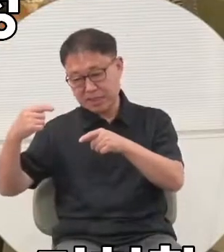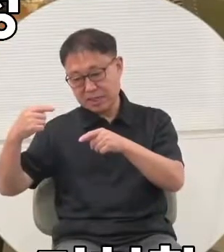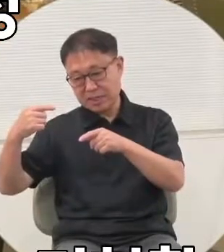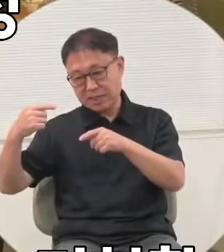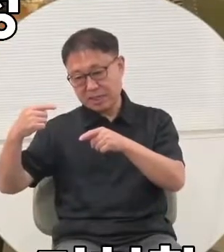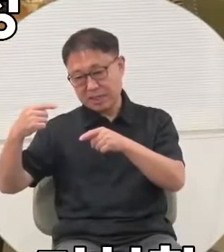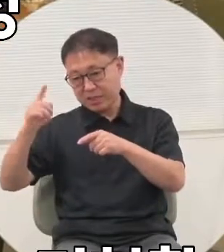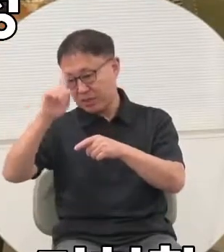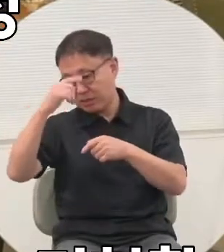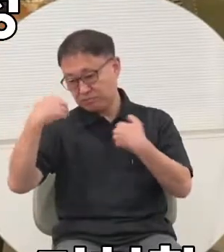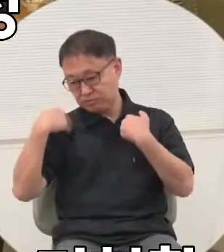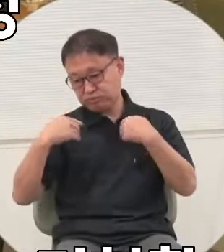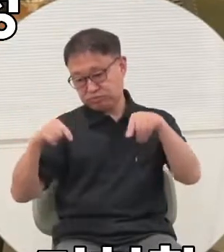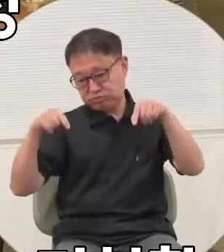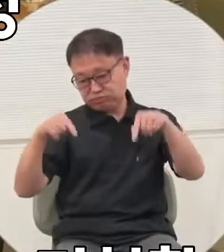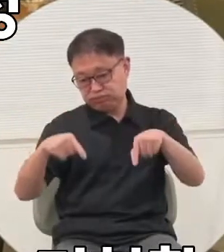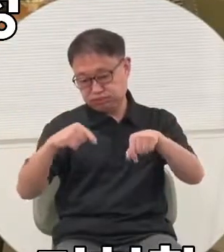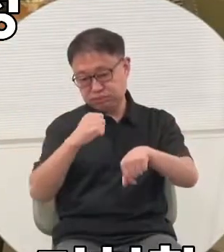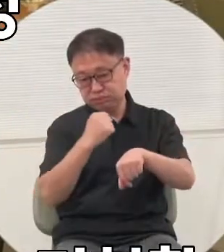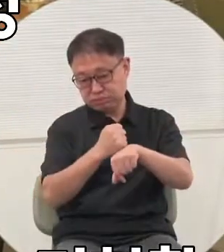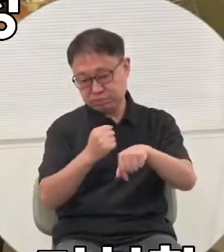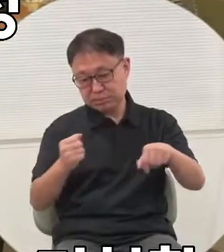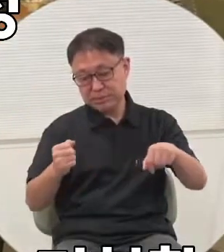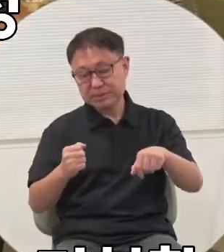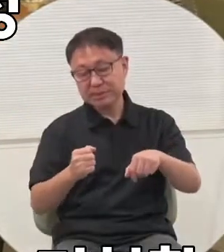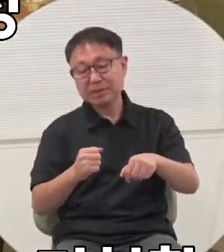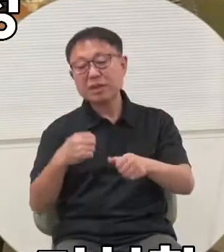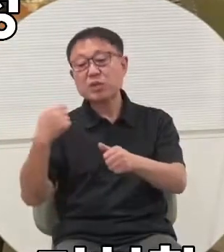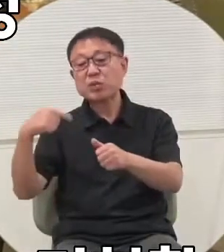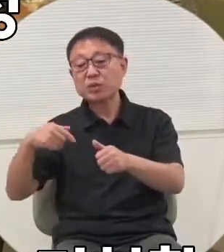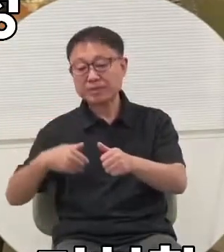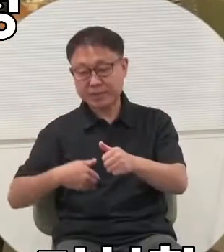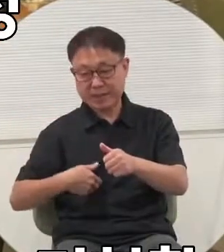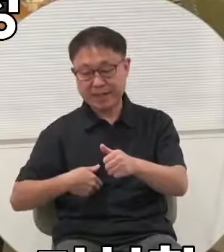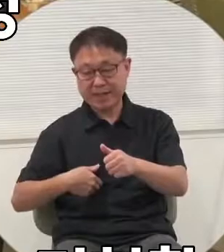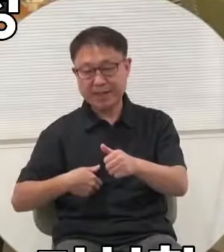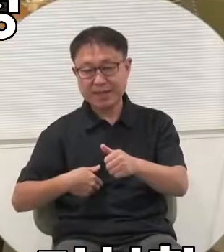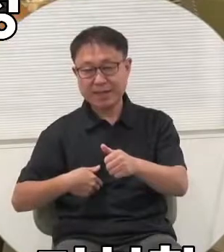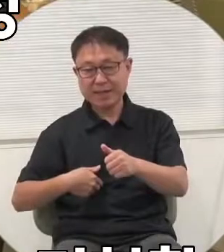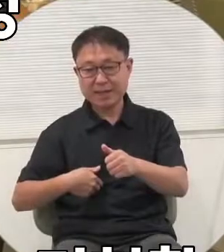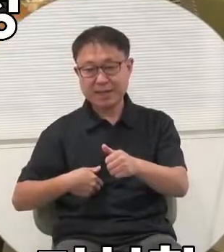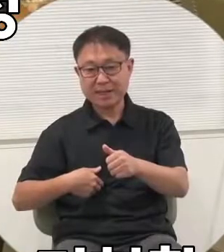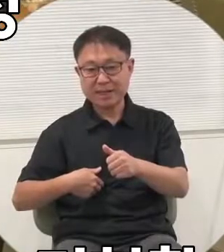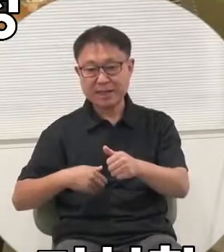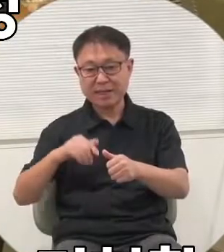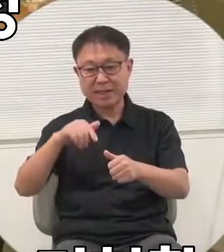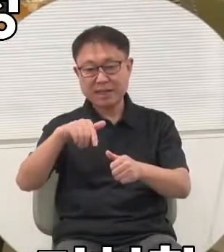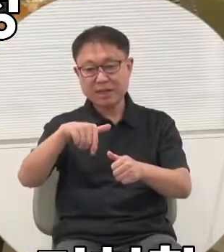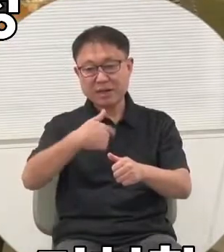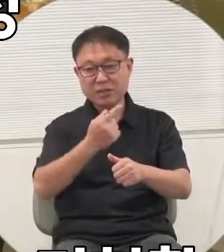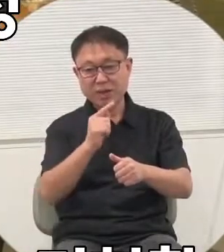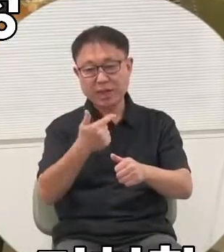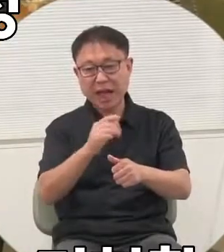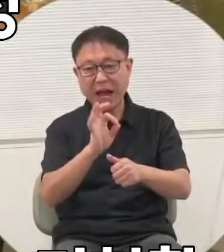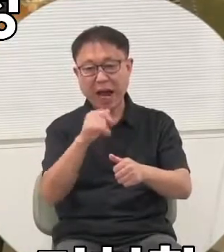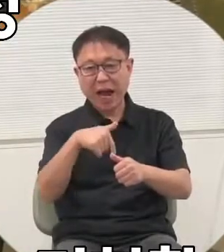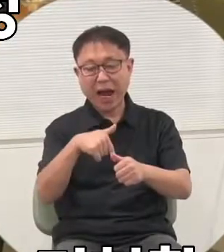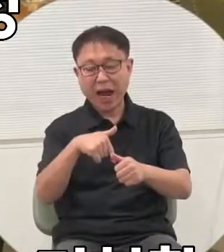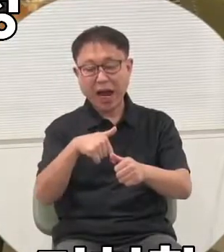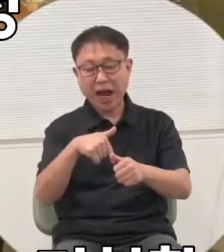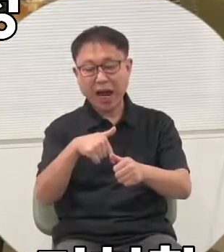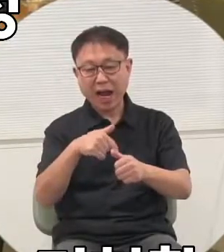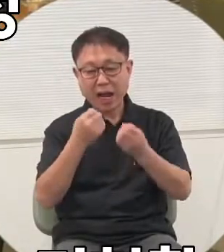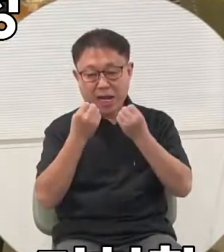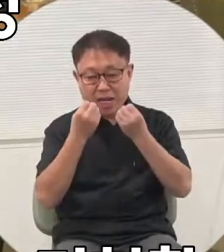시작했다면 교육도 굉장히 중요하다라고 해서 관학형이라고 얘기하죠.